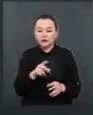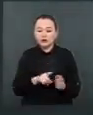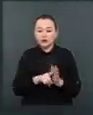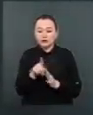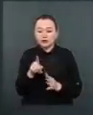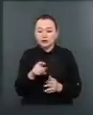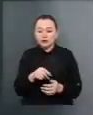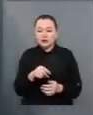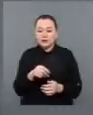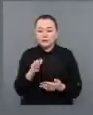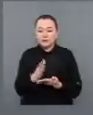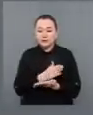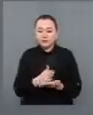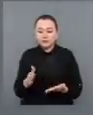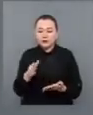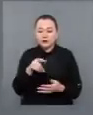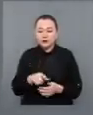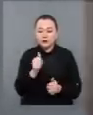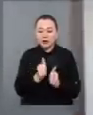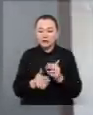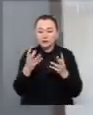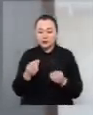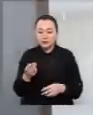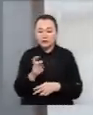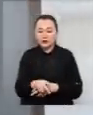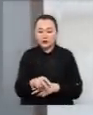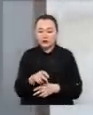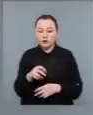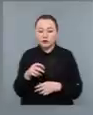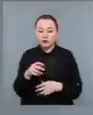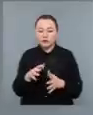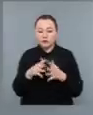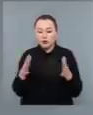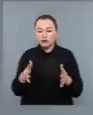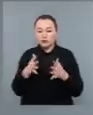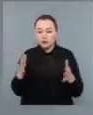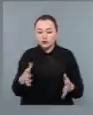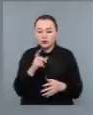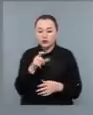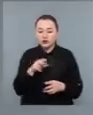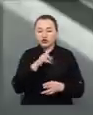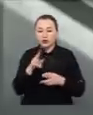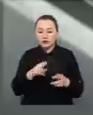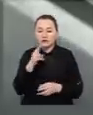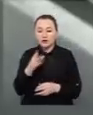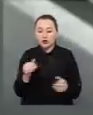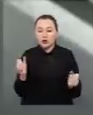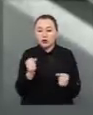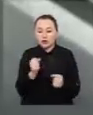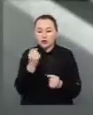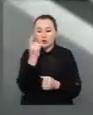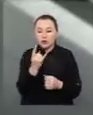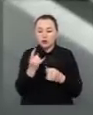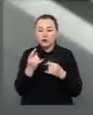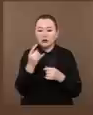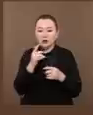линолеум. Абсолютно весь. Вот с каждым днем приходишь, с каждым днем все больше и больше. Люди жалуются, что в квартирах холодно, окна